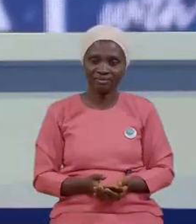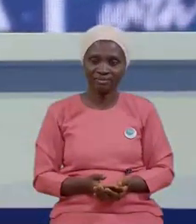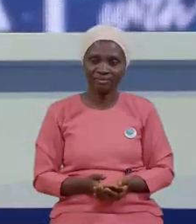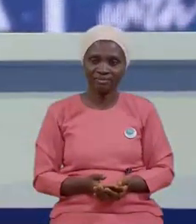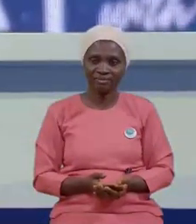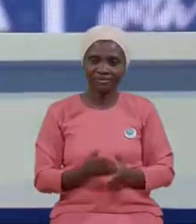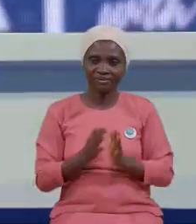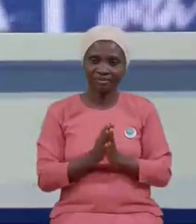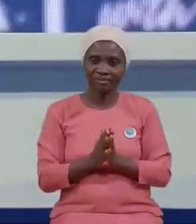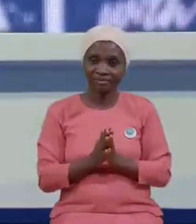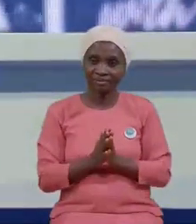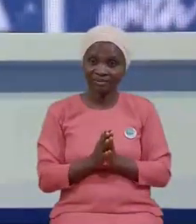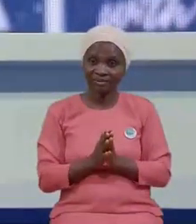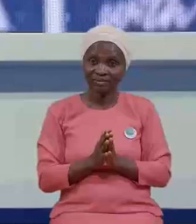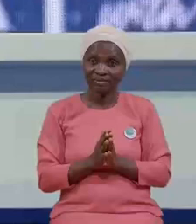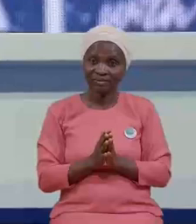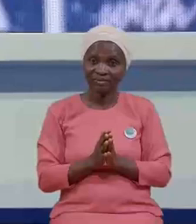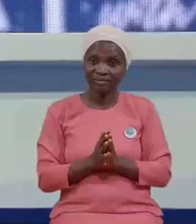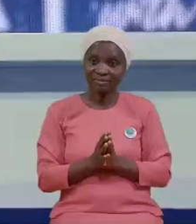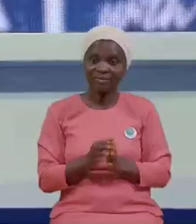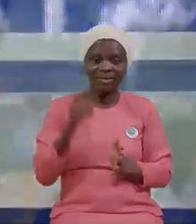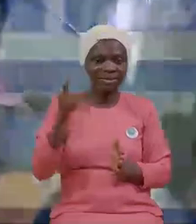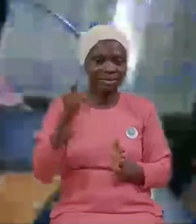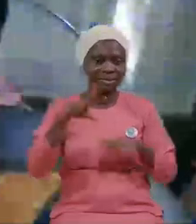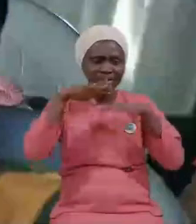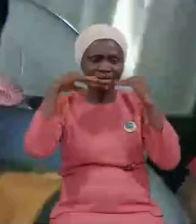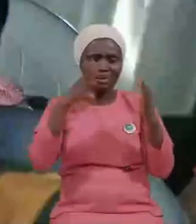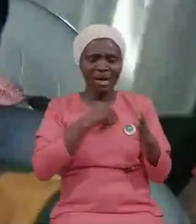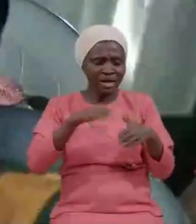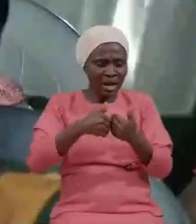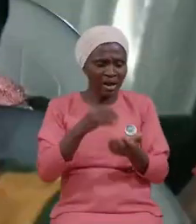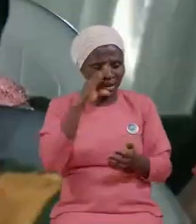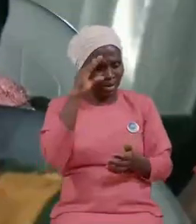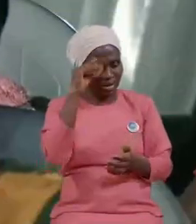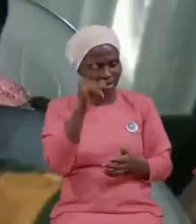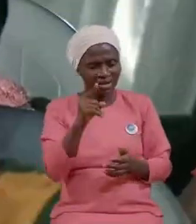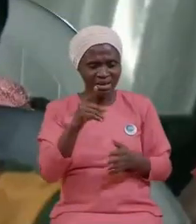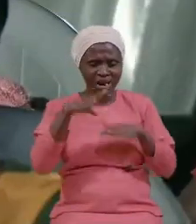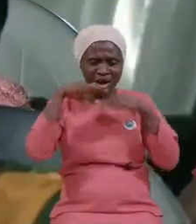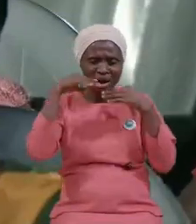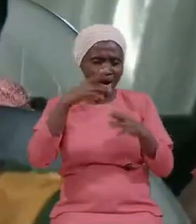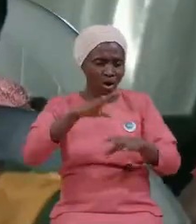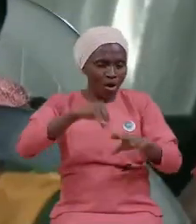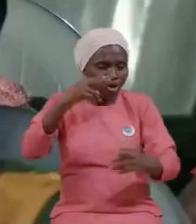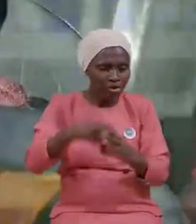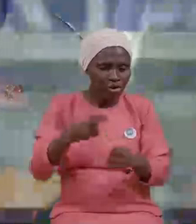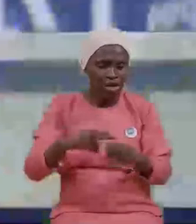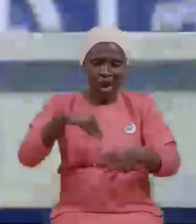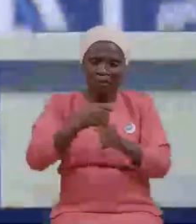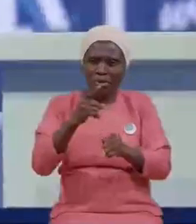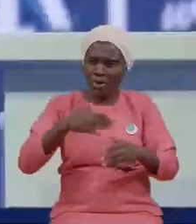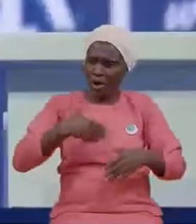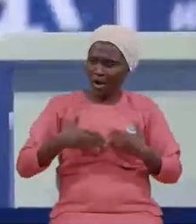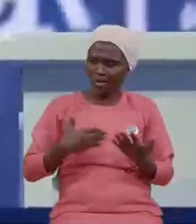Il sourit et quand il prononce ton nom, notre capitaine, et il te fait signe, viens.